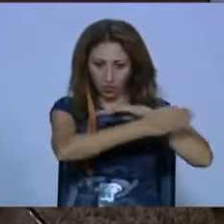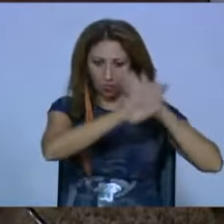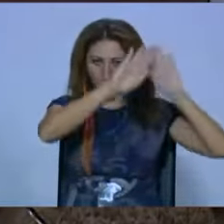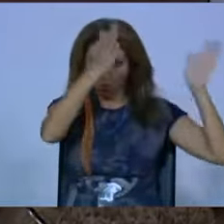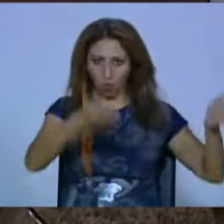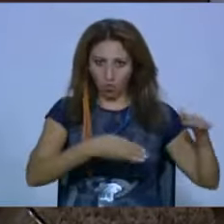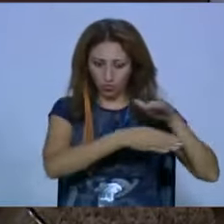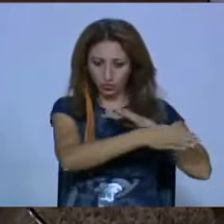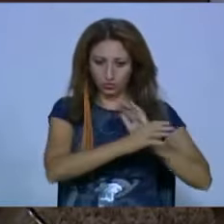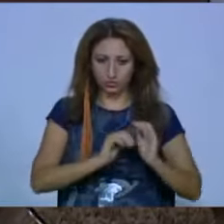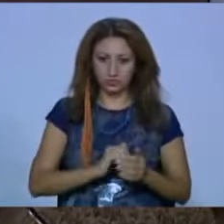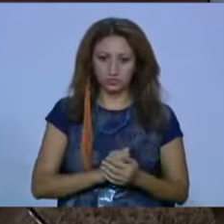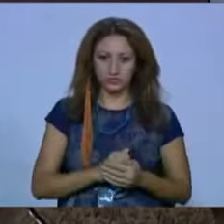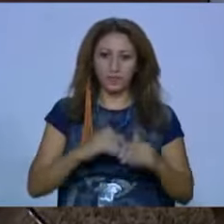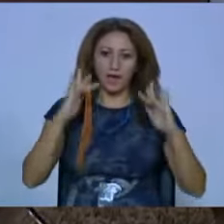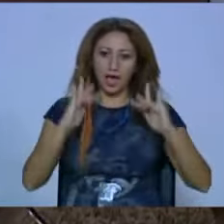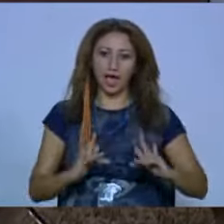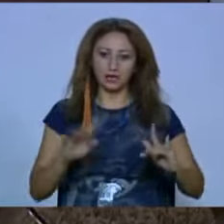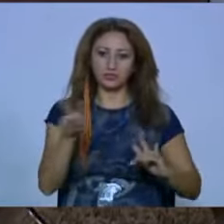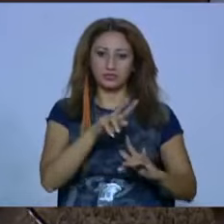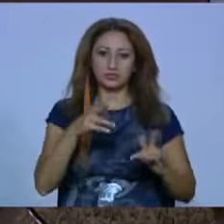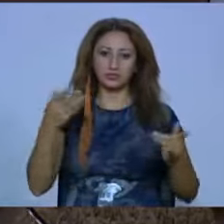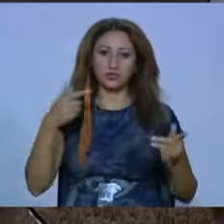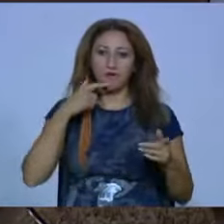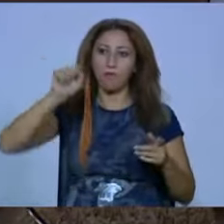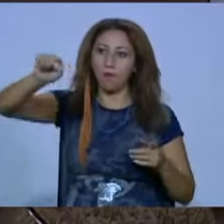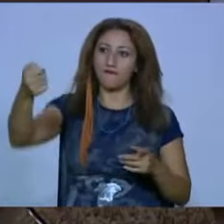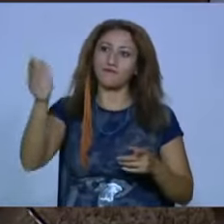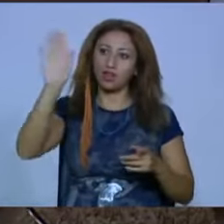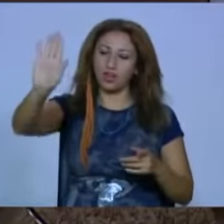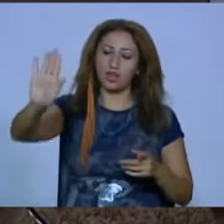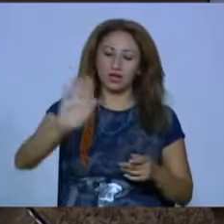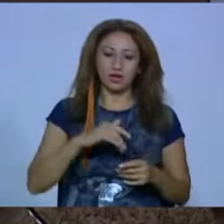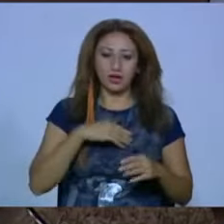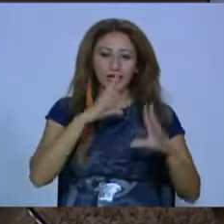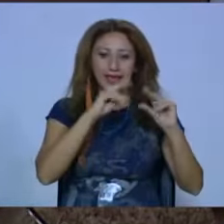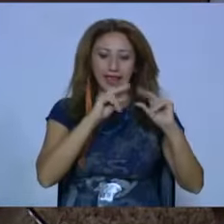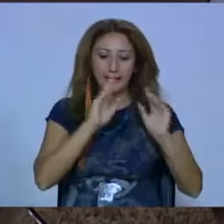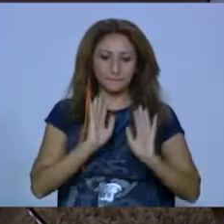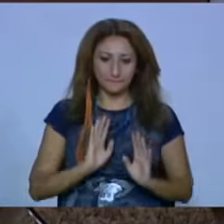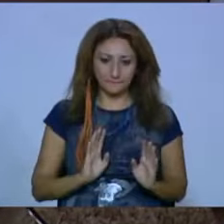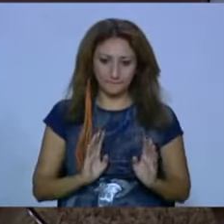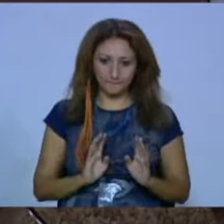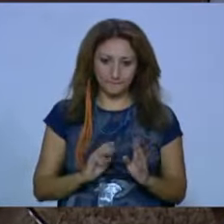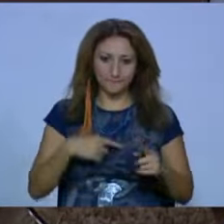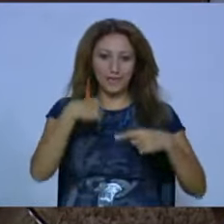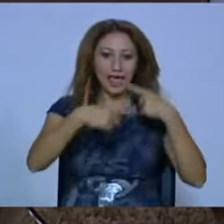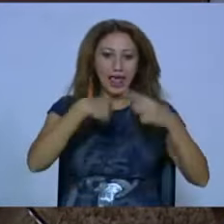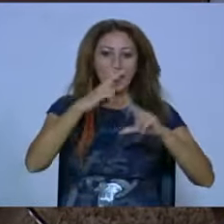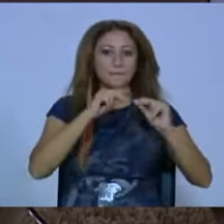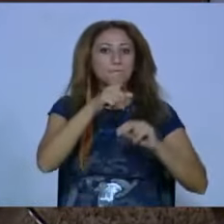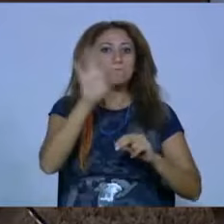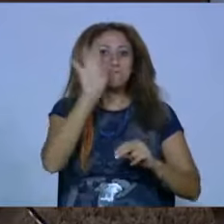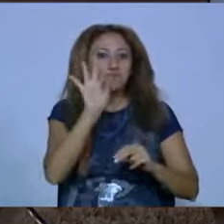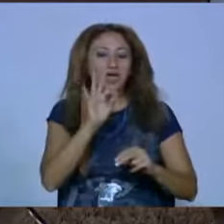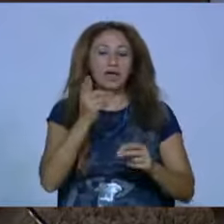قاعات باسماء العظماء كده، فدخلنا قعدنا فيها وقفلنا على نفسنا القاعة، ما عملناش حاجة غير ان احنا قعدنا نتكلم انت منين